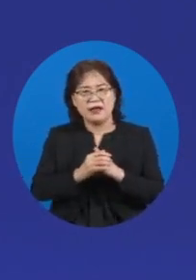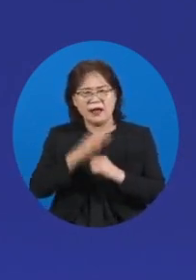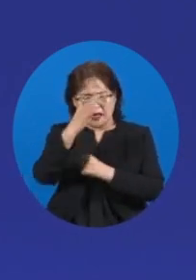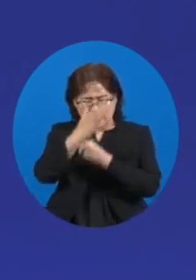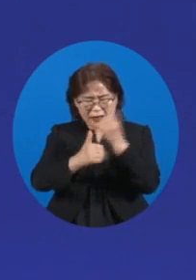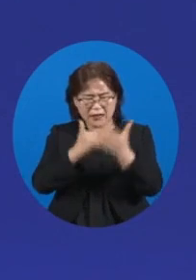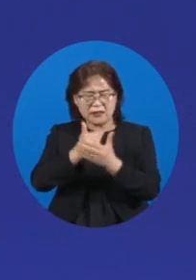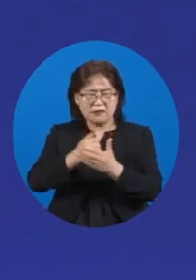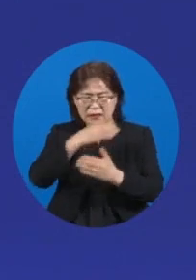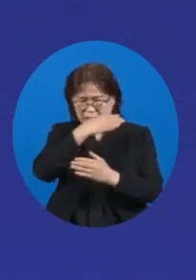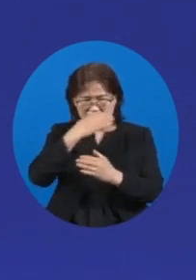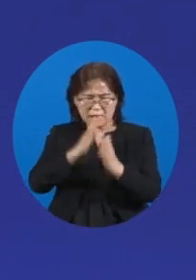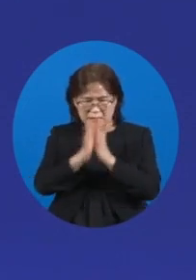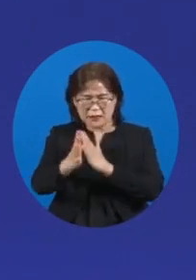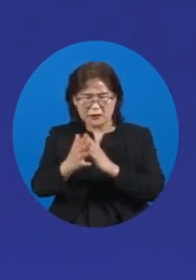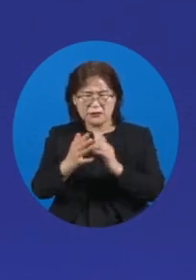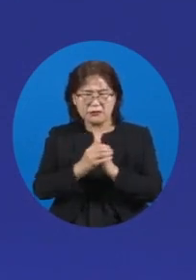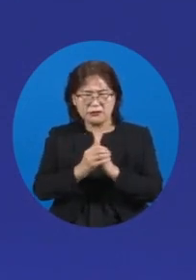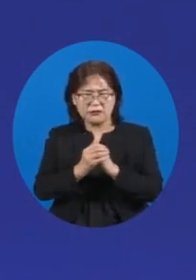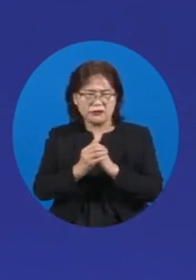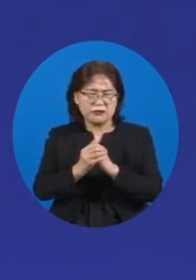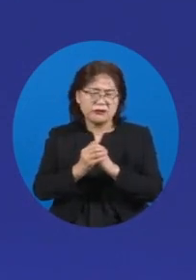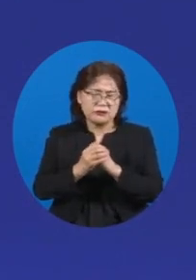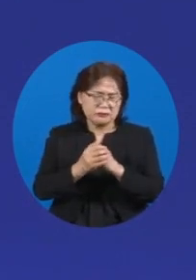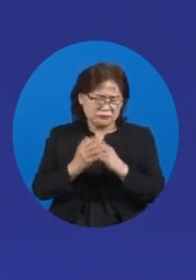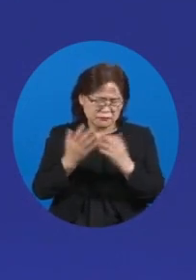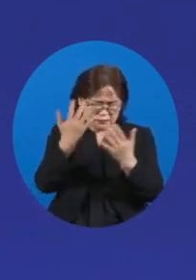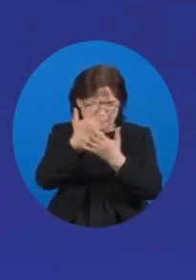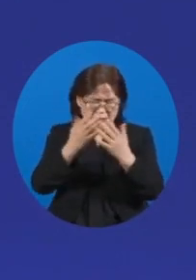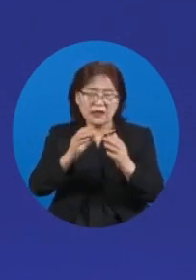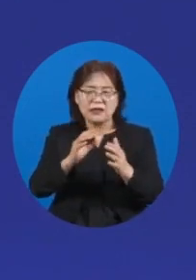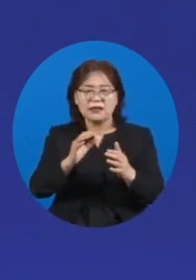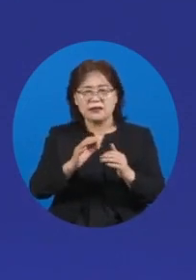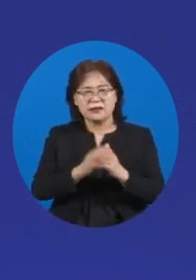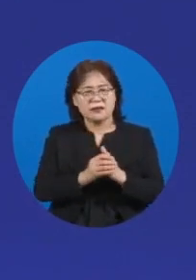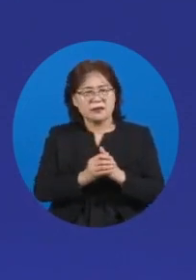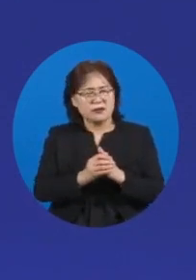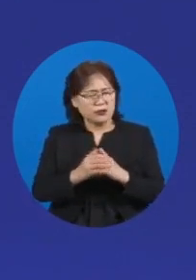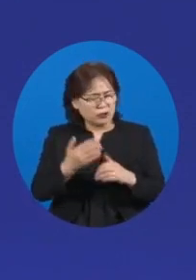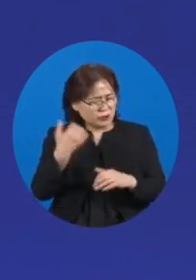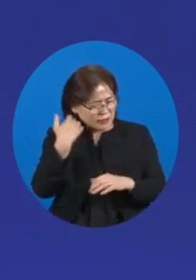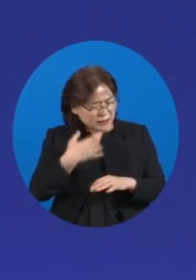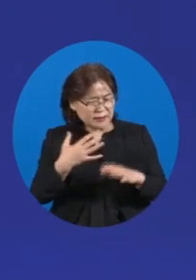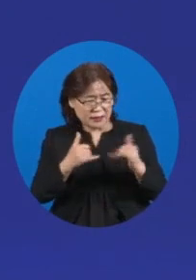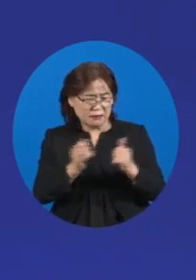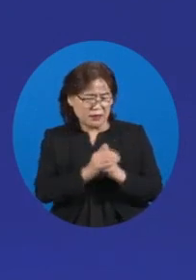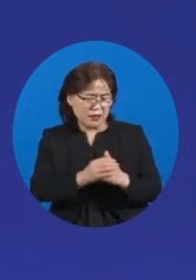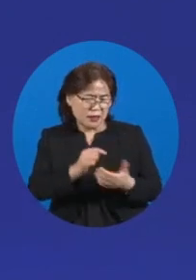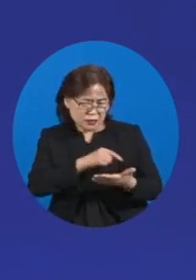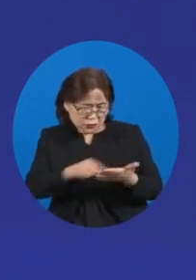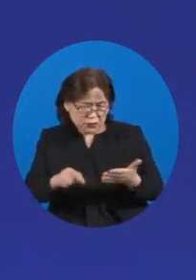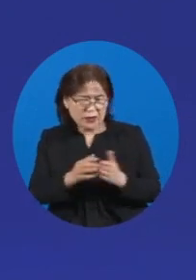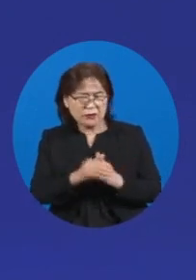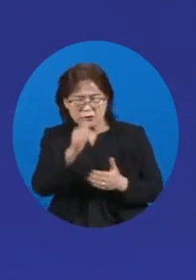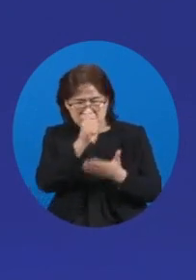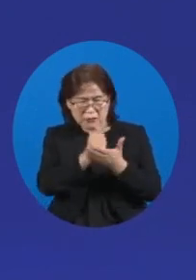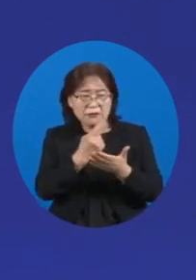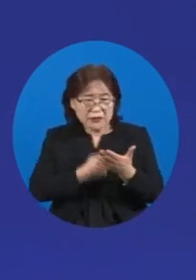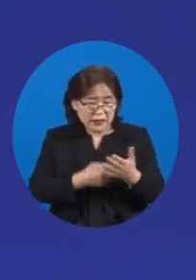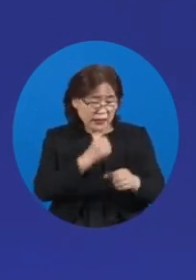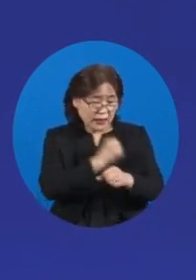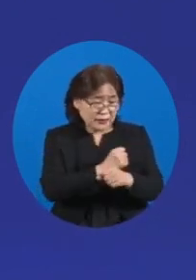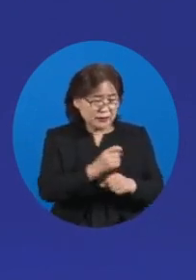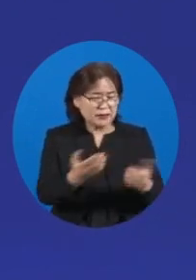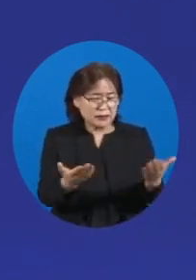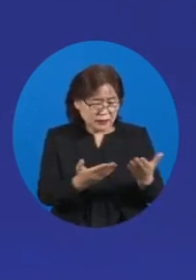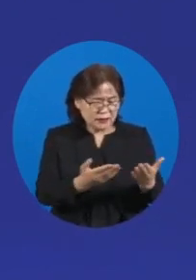누군가로 하여금 눈물 짓게 만들고 누군가에게 손해를 끼치고 그리고 누군가로 하여금 죄를 짓게 하는 그런